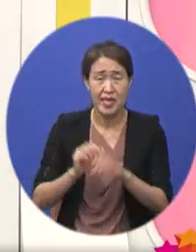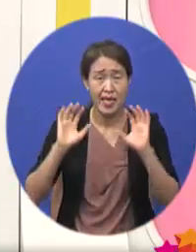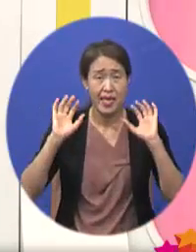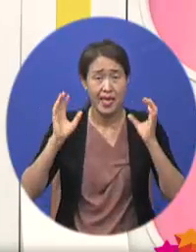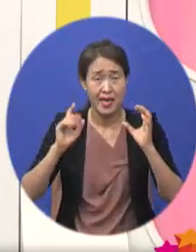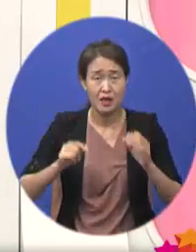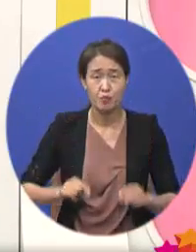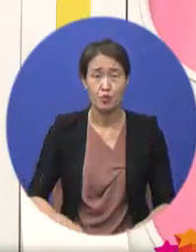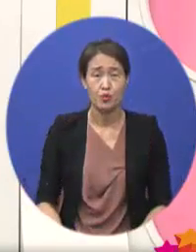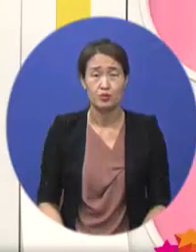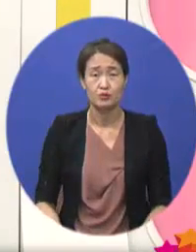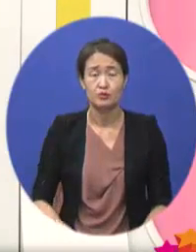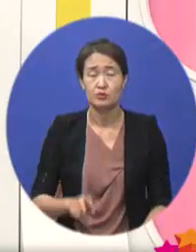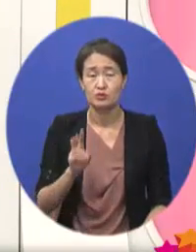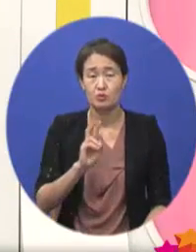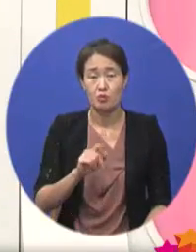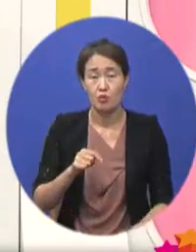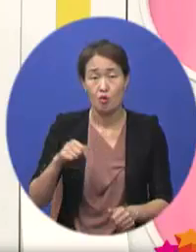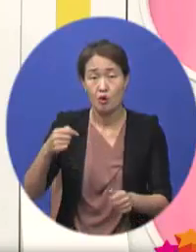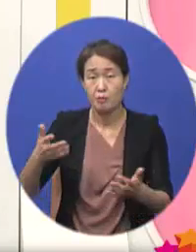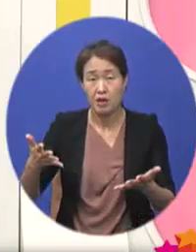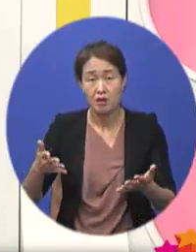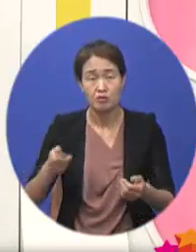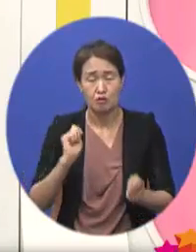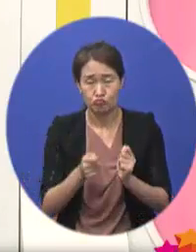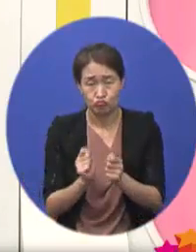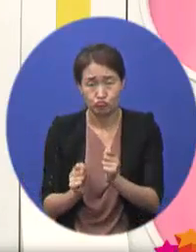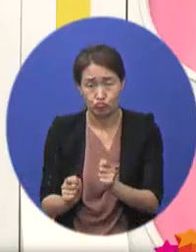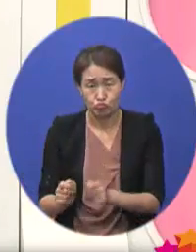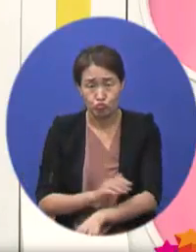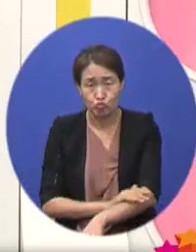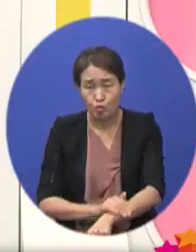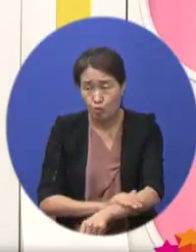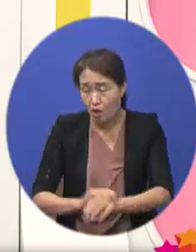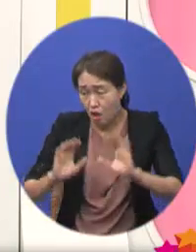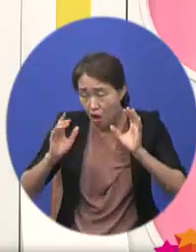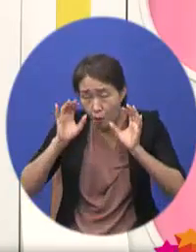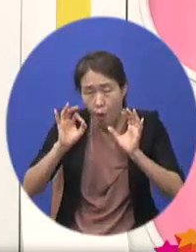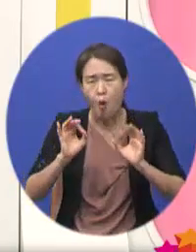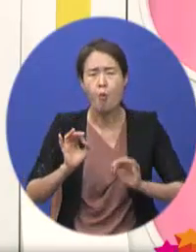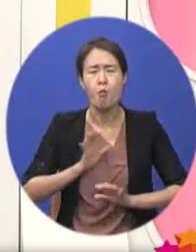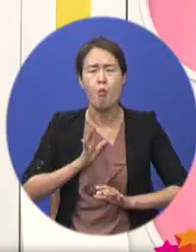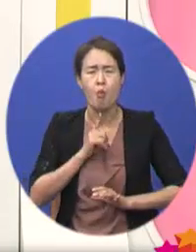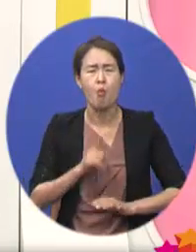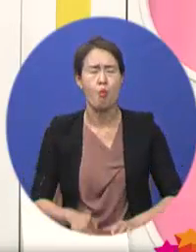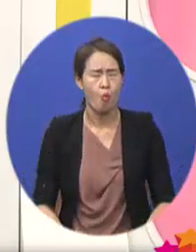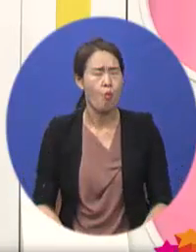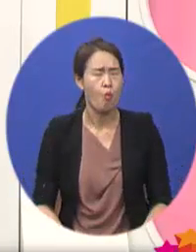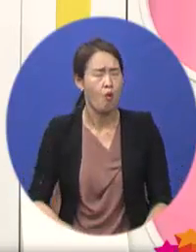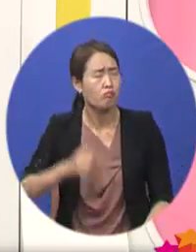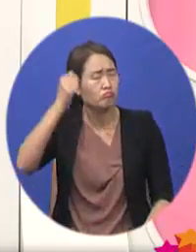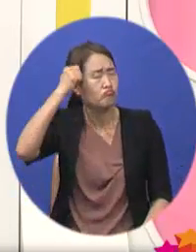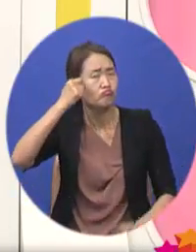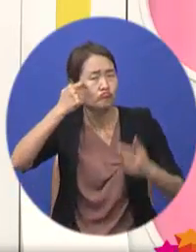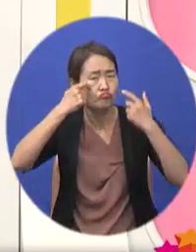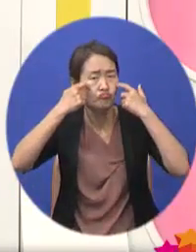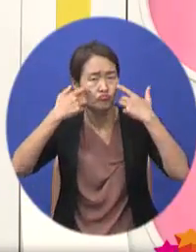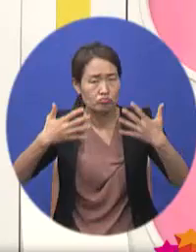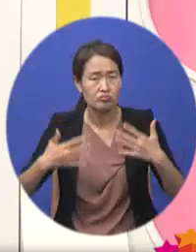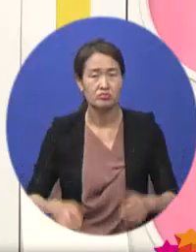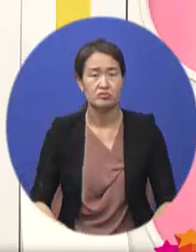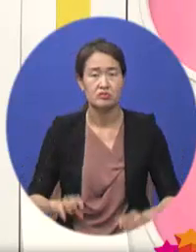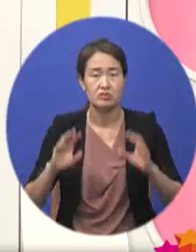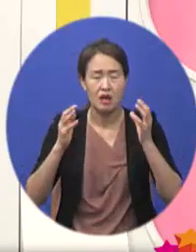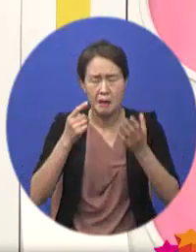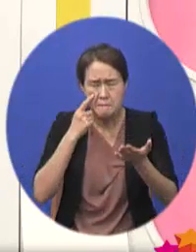이게 때리기 가리기도 안 돼. 드럼 신동. 뭐 막 잘 치우면서. 예. 와. 감각이 다르더라고요. 네, 그러니까 신동이